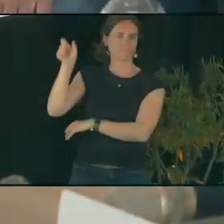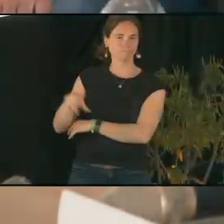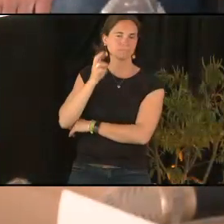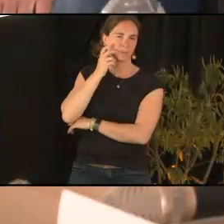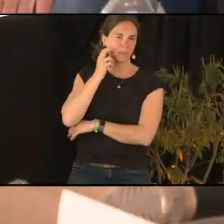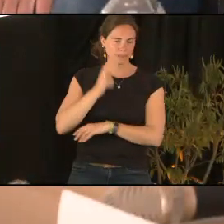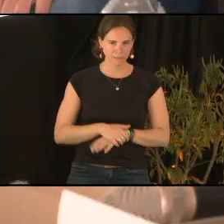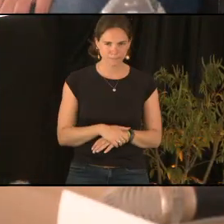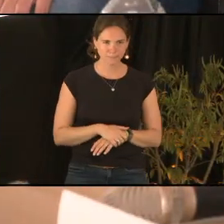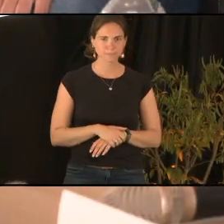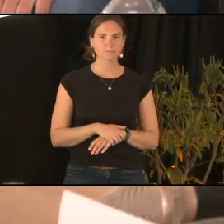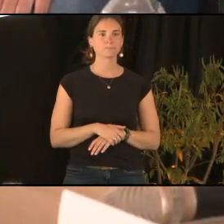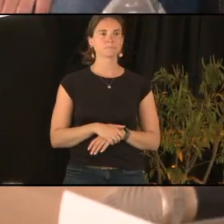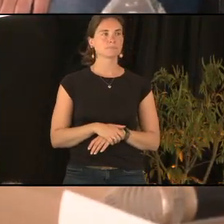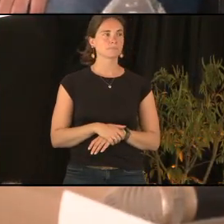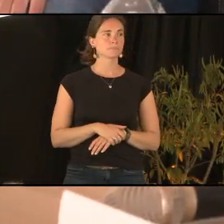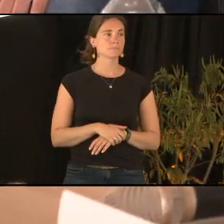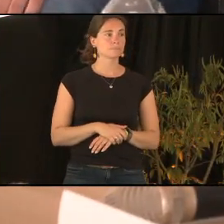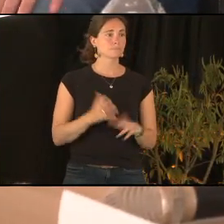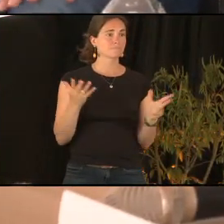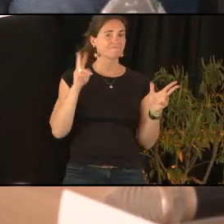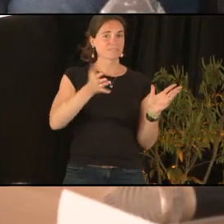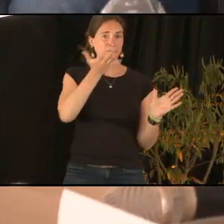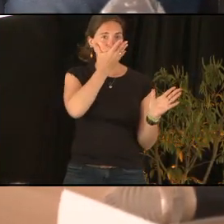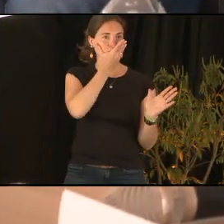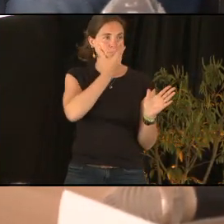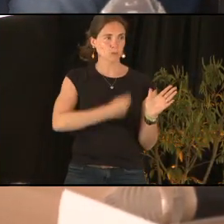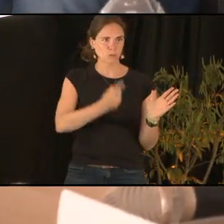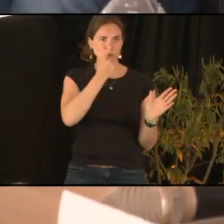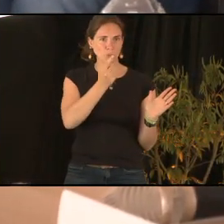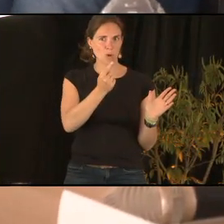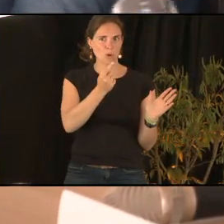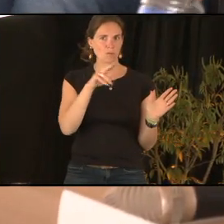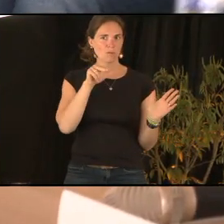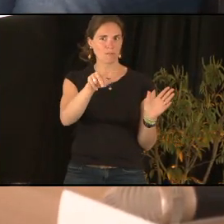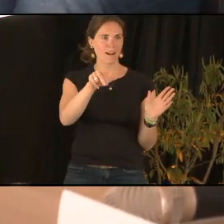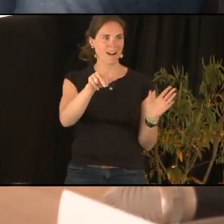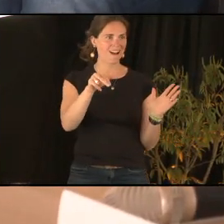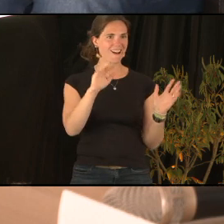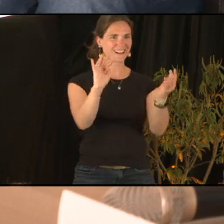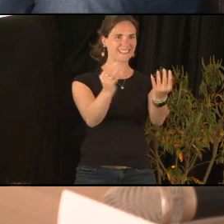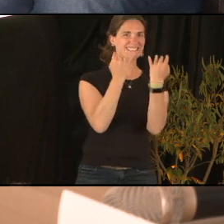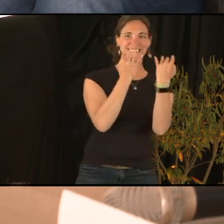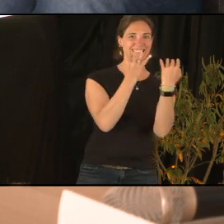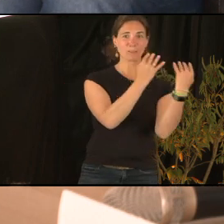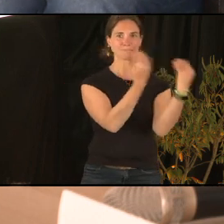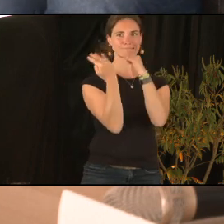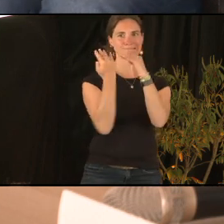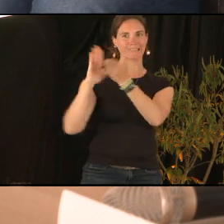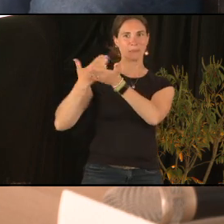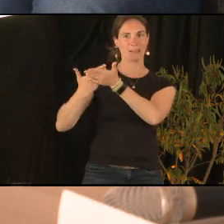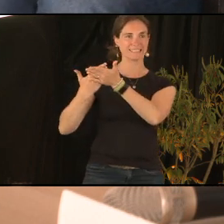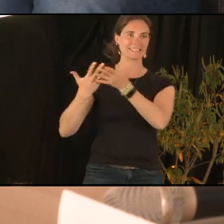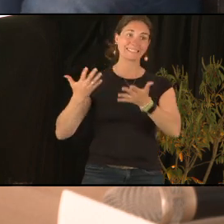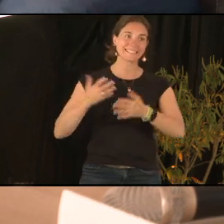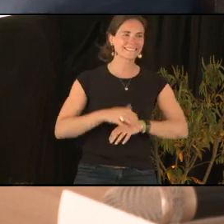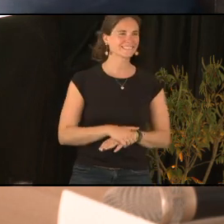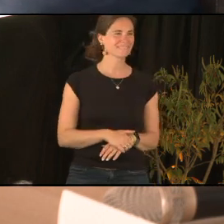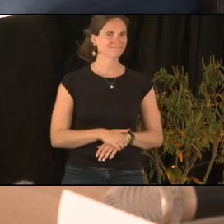Sabine. C'est tellement magnifique que je pense qu'elle va nous voler la vedette.